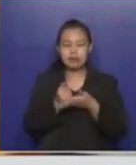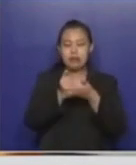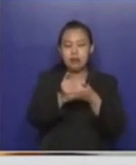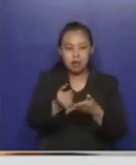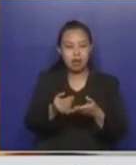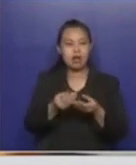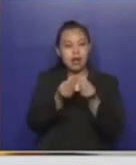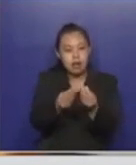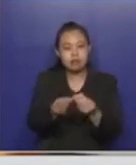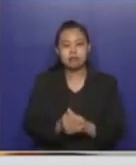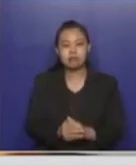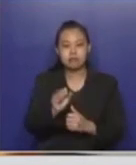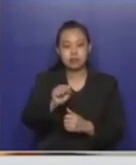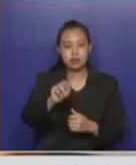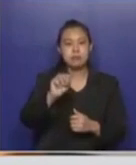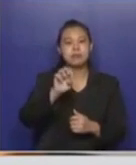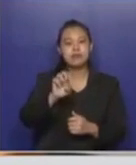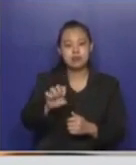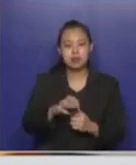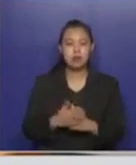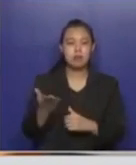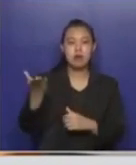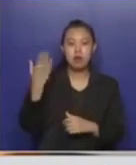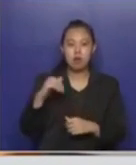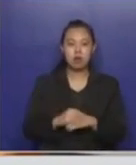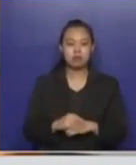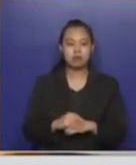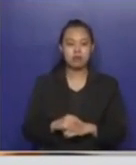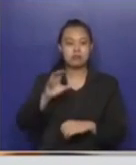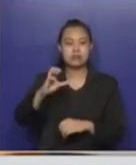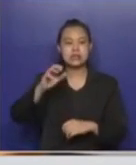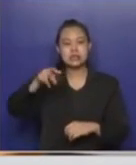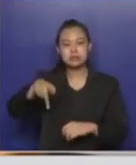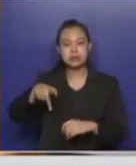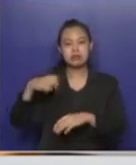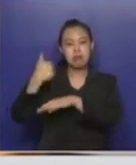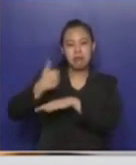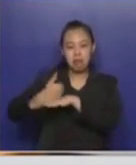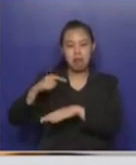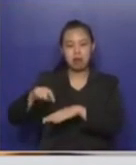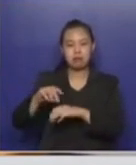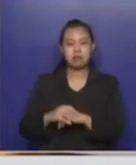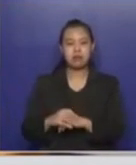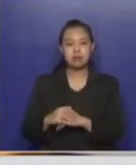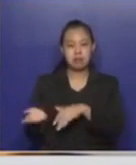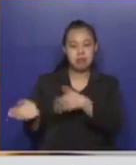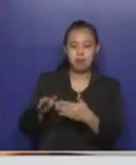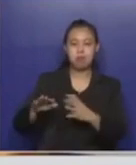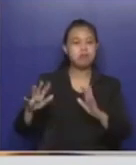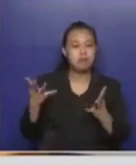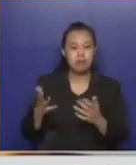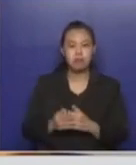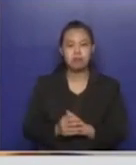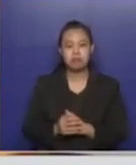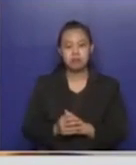นะคะที่ผ่านมาเจ้าสัวในประเทศนี้เนี่ยไม่เคยเจ๊งนะคะเต็มที่เขาก็ล้มบนฟูก